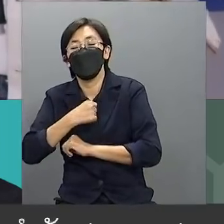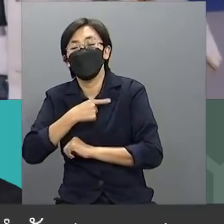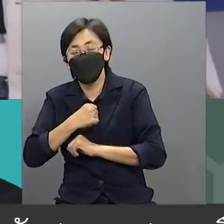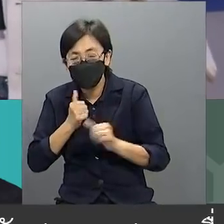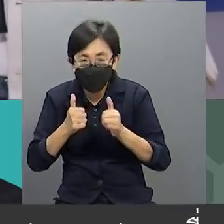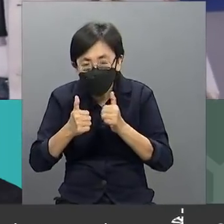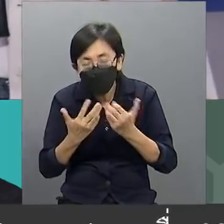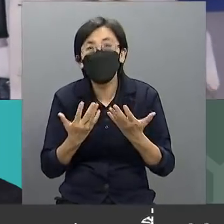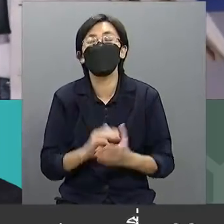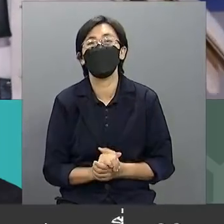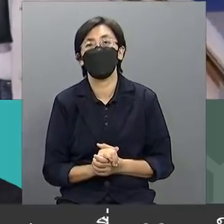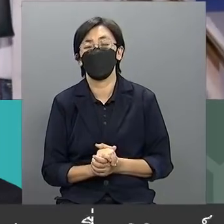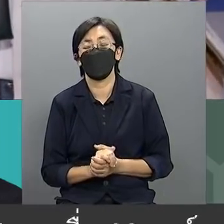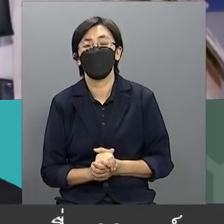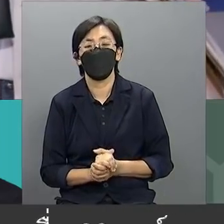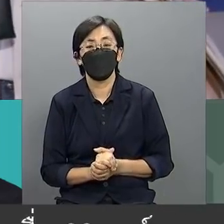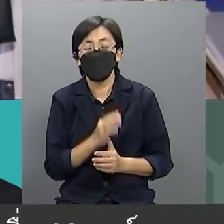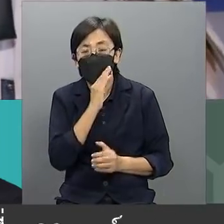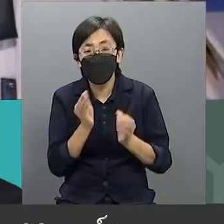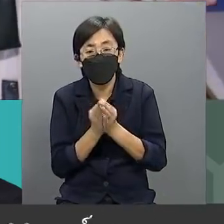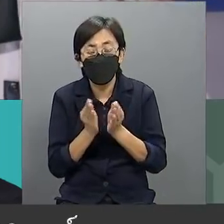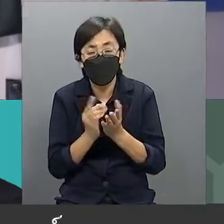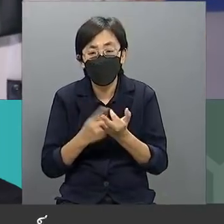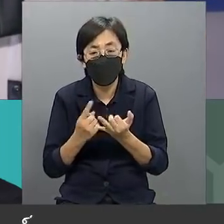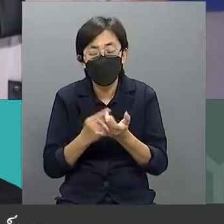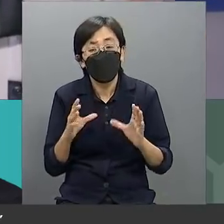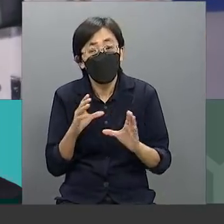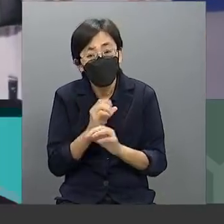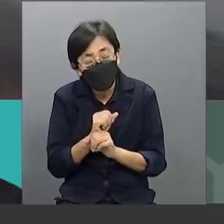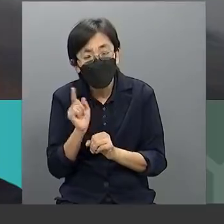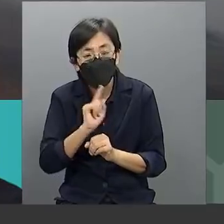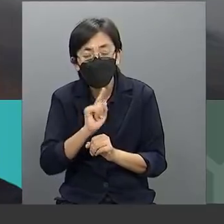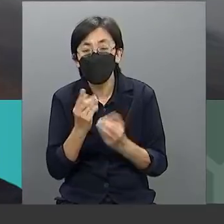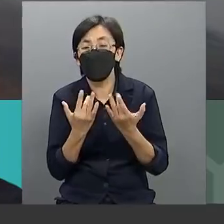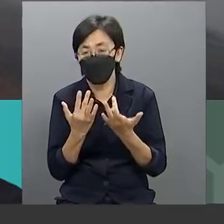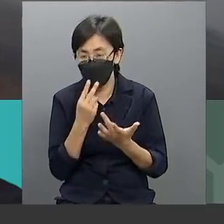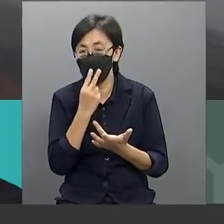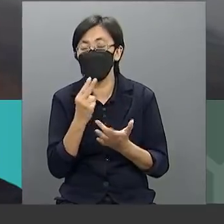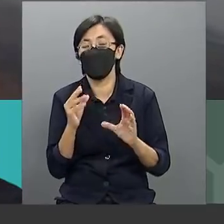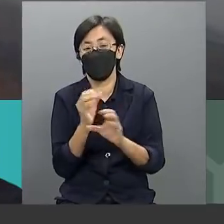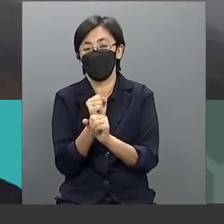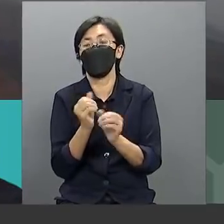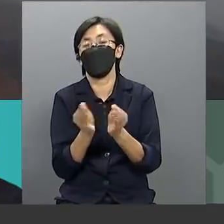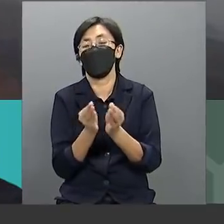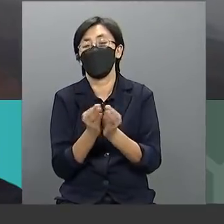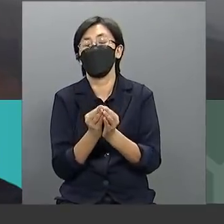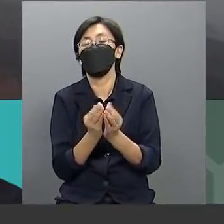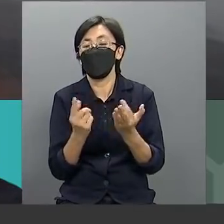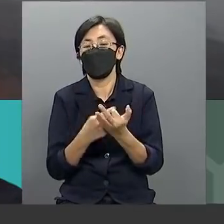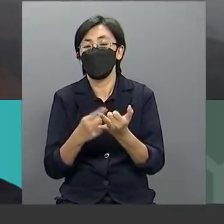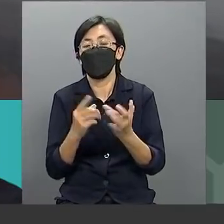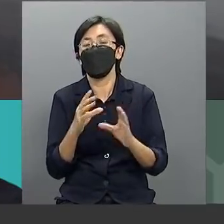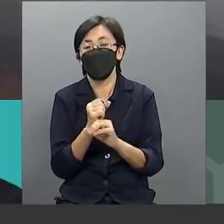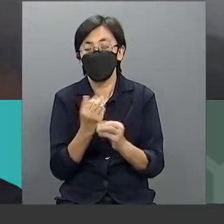หลังจากนี้ที่มีการนับคะแนนแล้วผลออกมาอย่างไม่เป็นทางการเนี่ยจะเป็นอย่างไรต่อไปค่ะและนี่คือทั้งหมดเป็นความเคลื่อนไหวจากคะก้าวไกลค่ะ